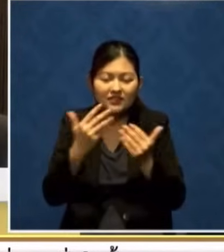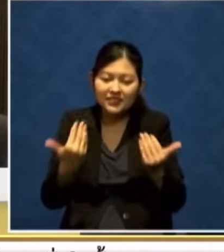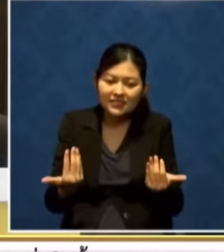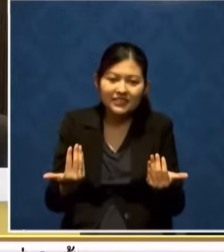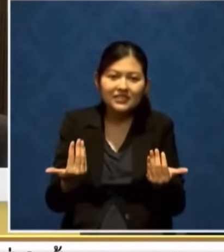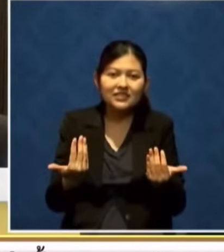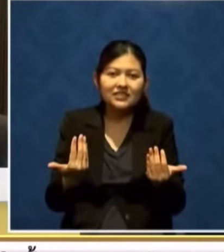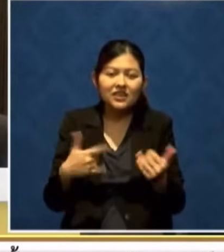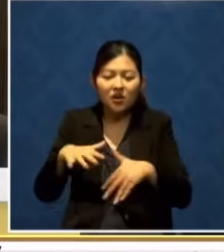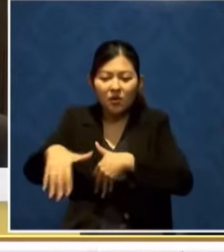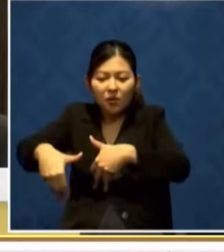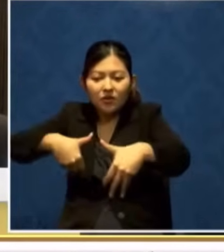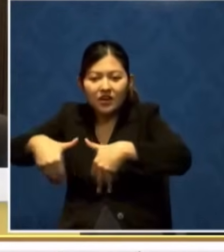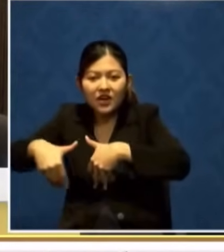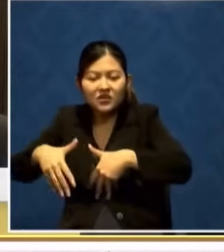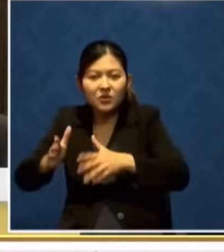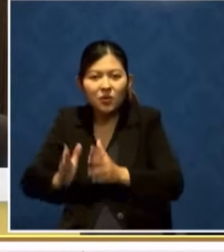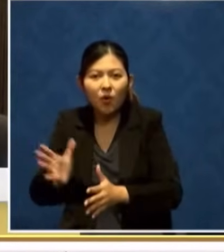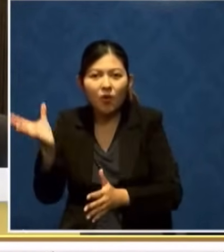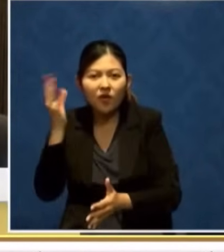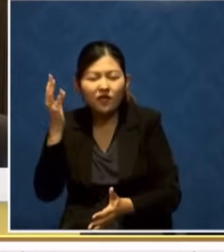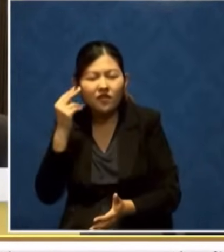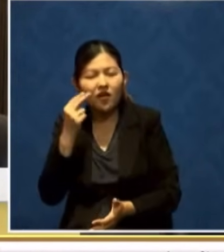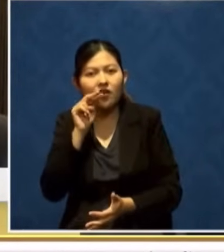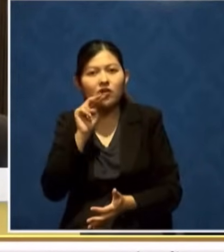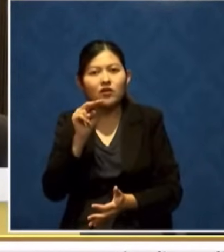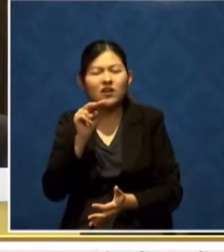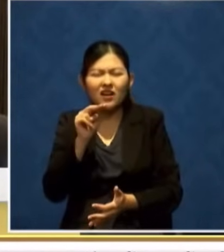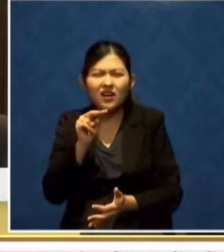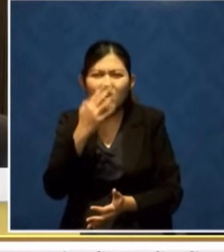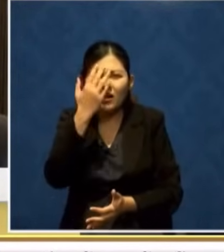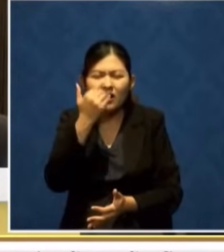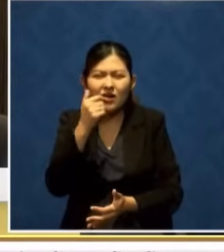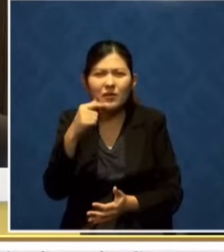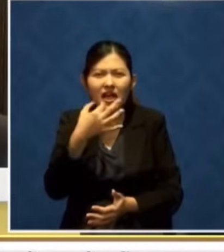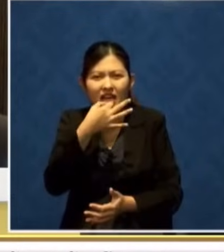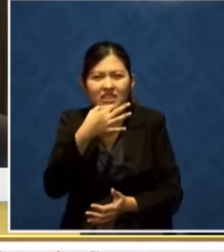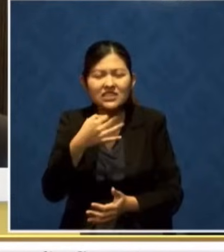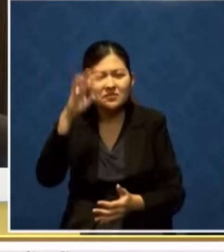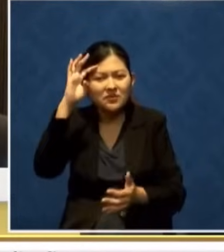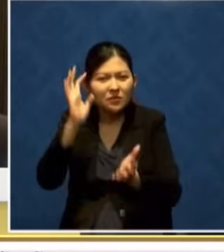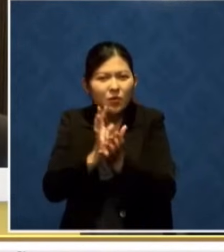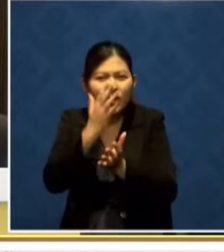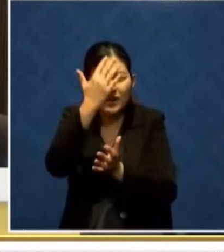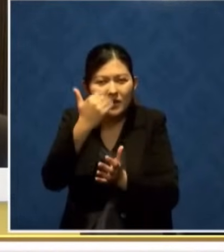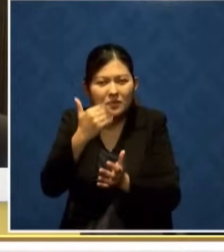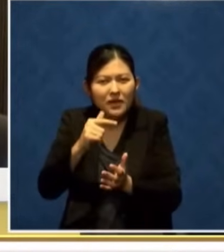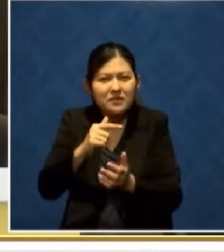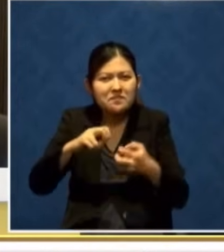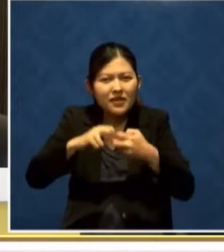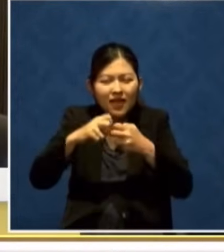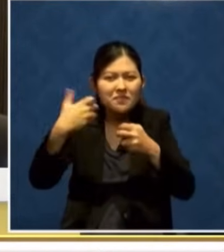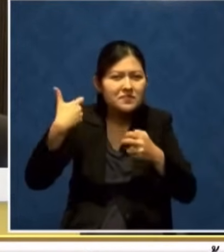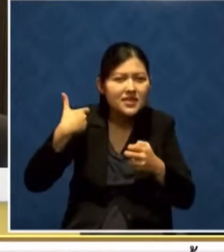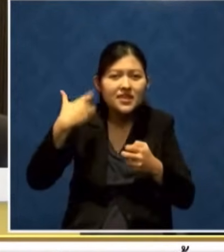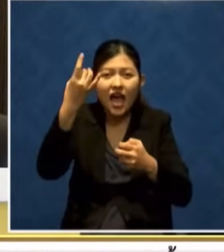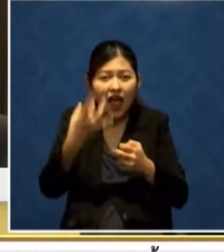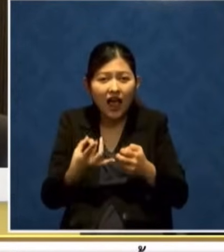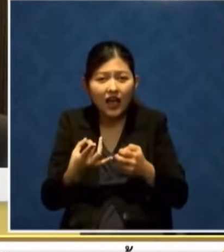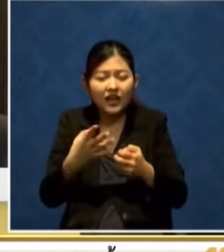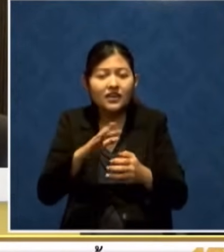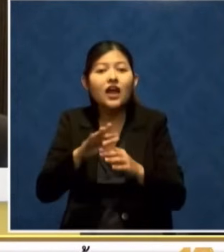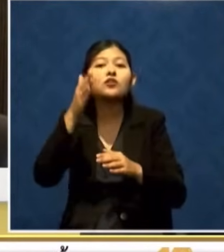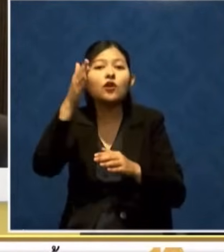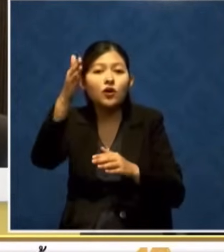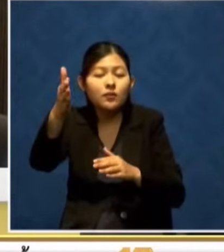พี่น้องประชาชนตั้งคำถามว่าเกิดอะไรขึ้นกับองค์กรตำรวจและเมื่อพิจารณาต่อไปถึง